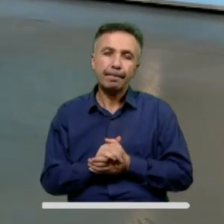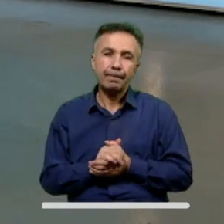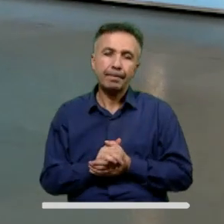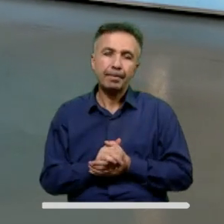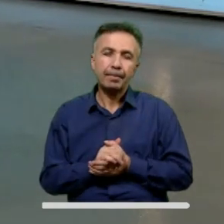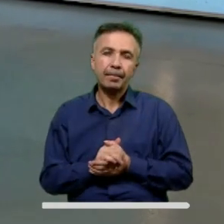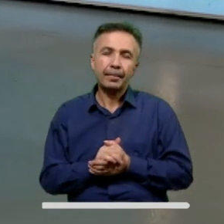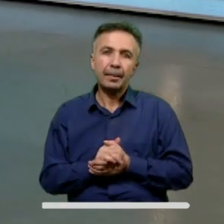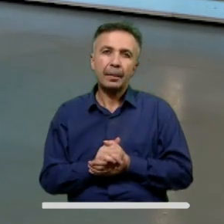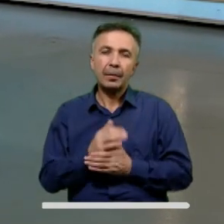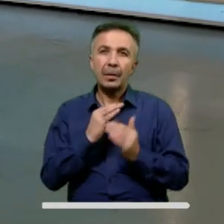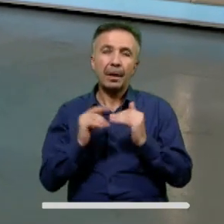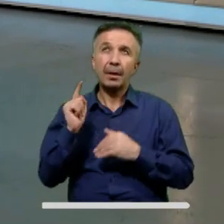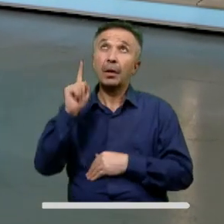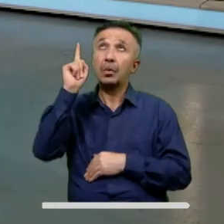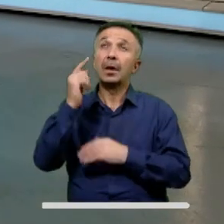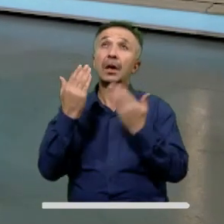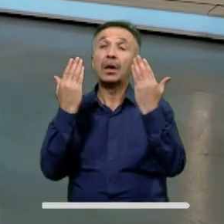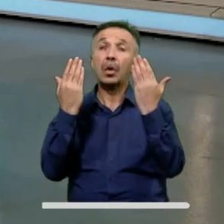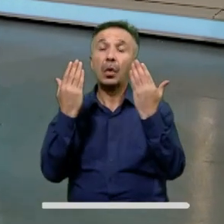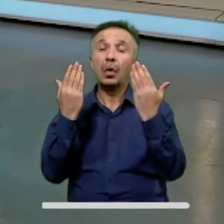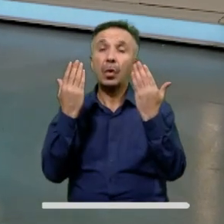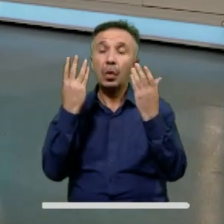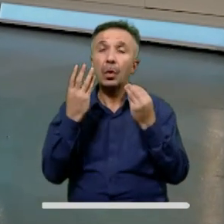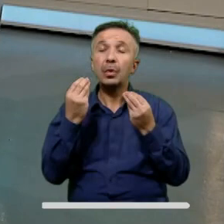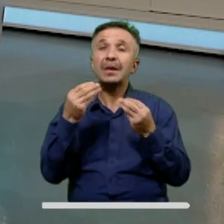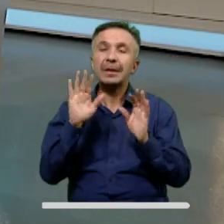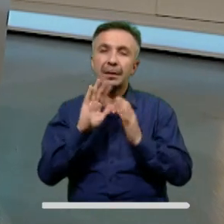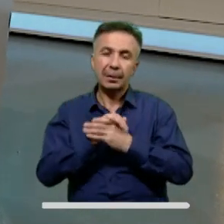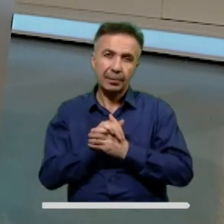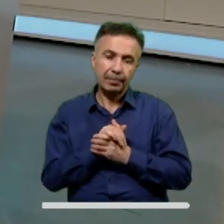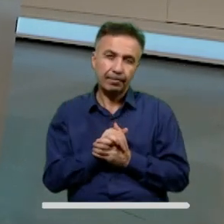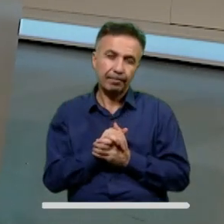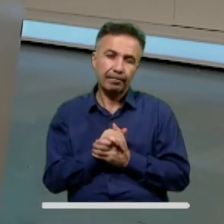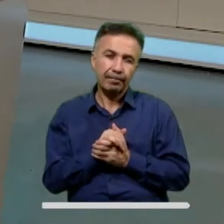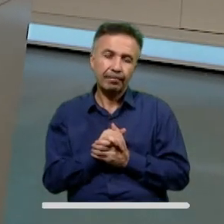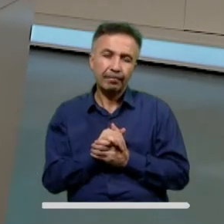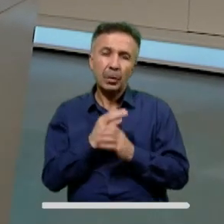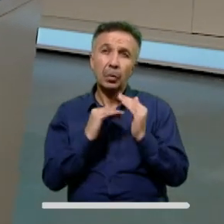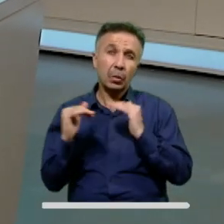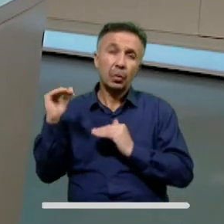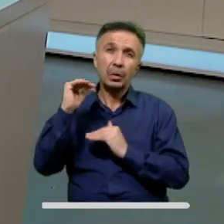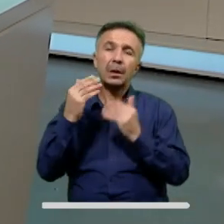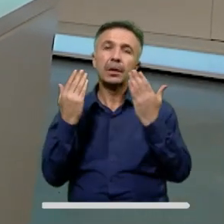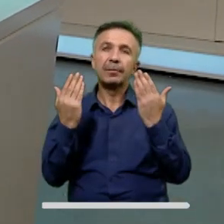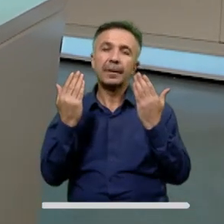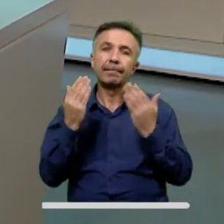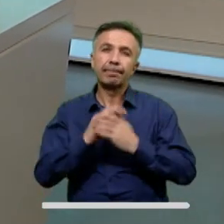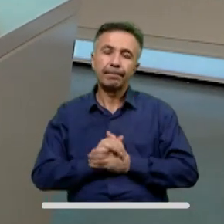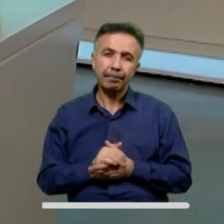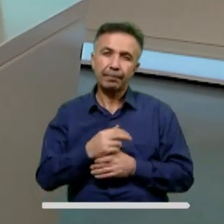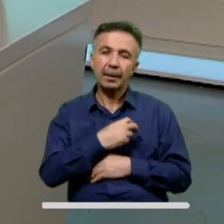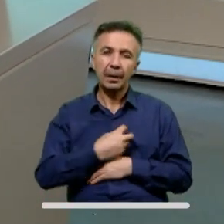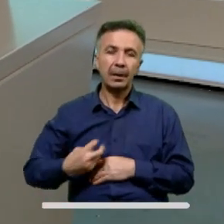Yoksa haşa Cenab-ı Hak orada olduğu için değil. Bu tazimi yücelik ifade eden, atfetmek. Yücelik ifade eden bir durumdur.